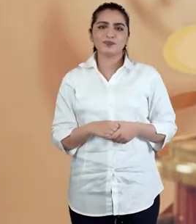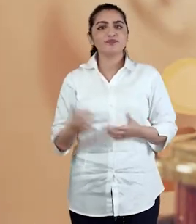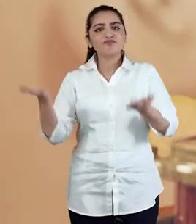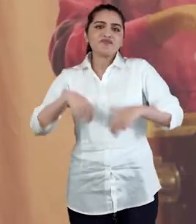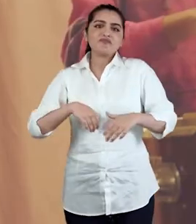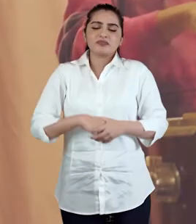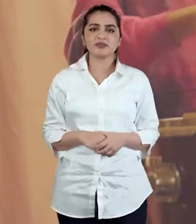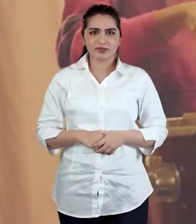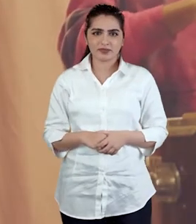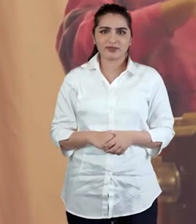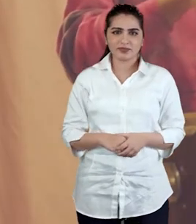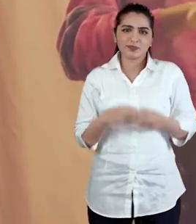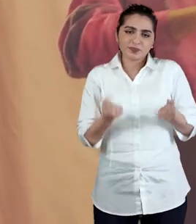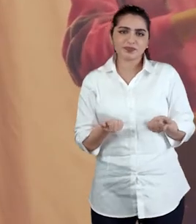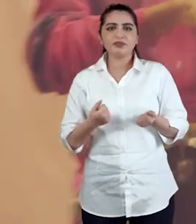हाँ। Come on.